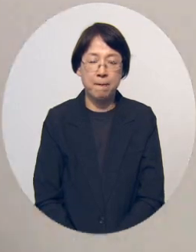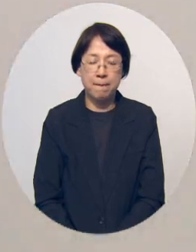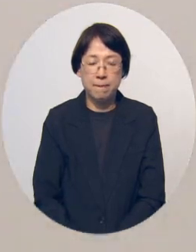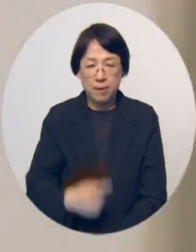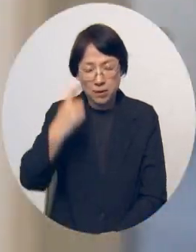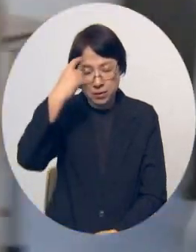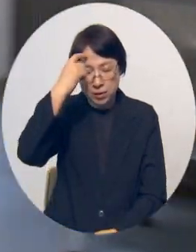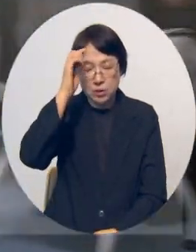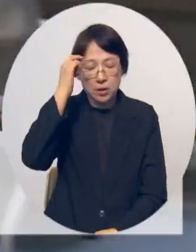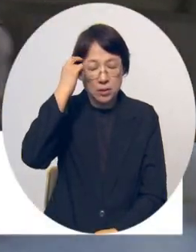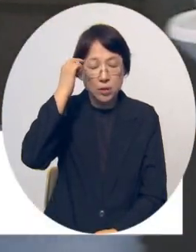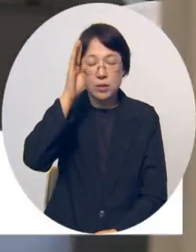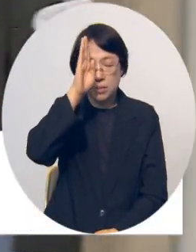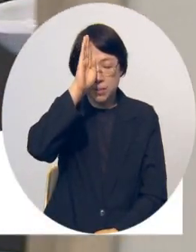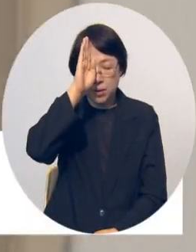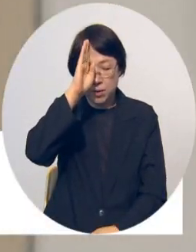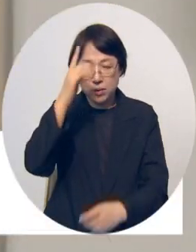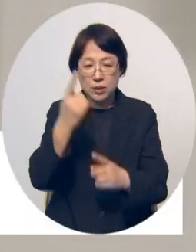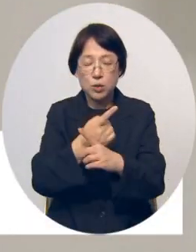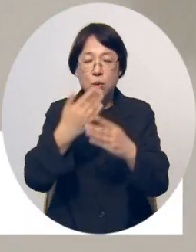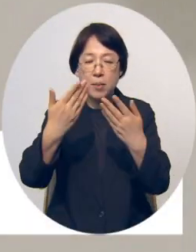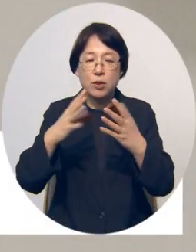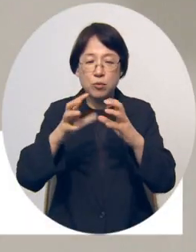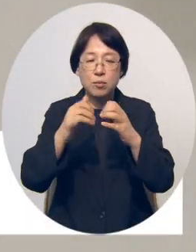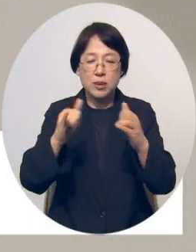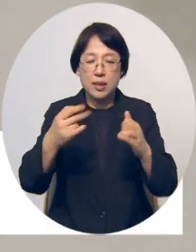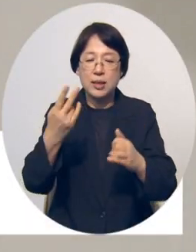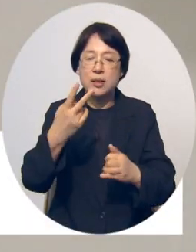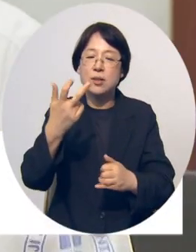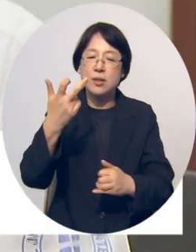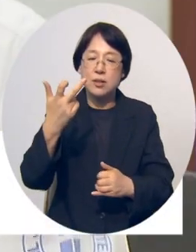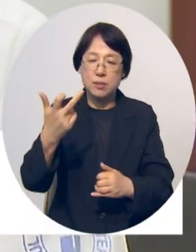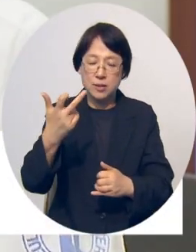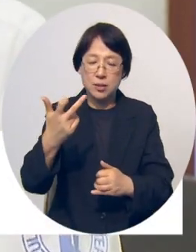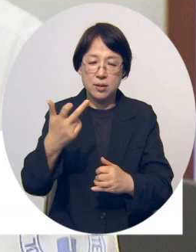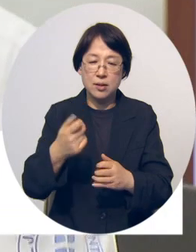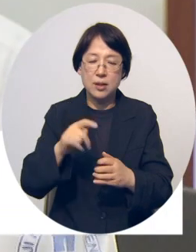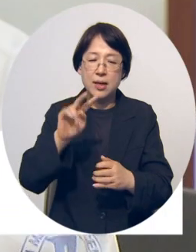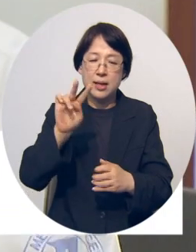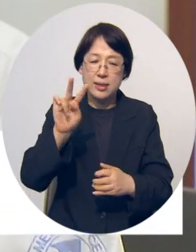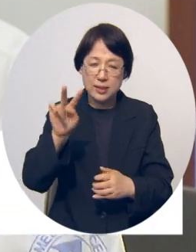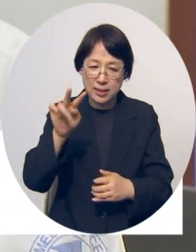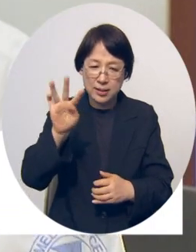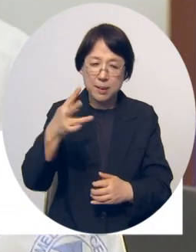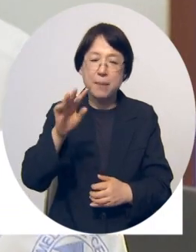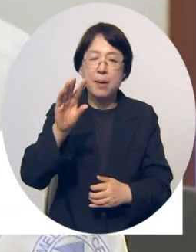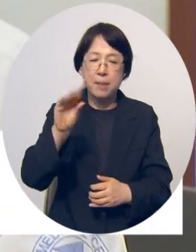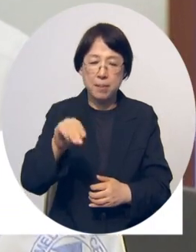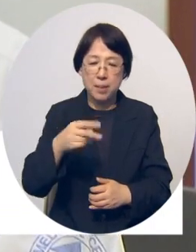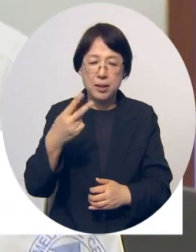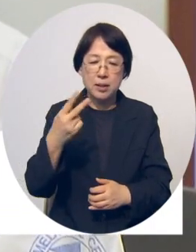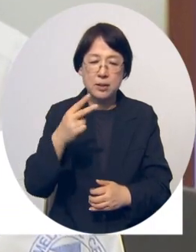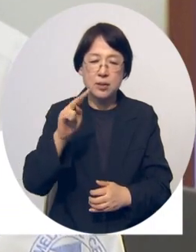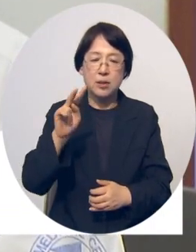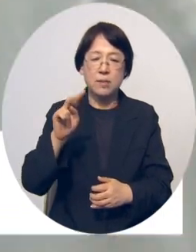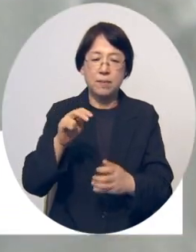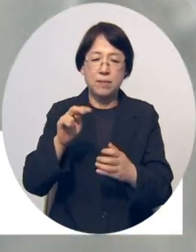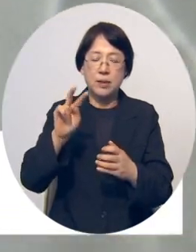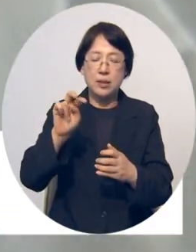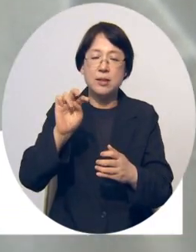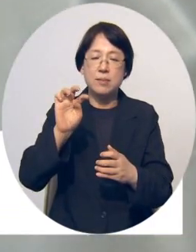정신질환 진료를 받은 국민은 2017년 321만 명에서 2022년 434만 명으로